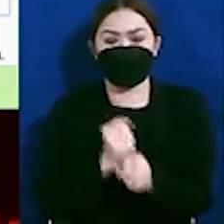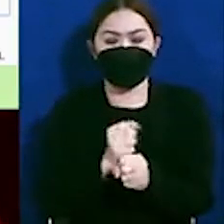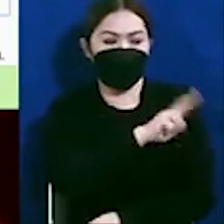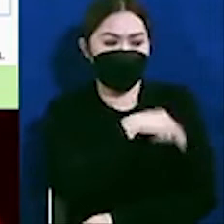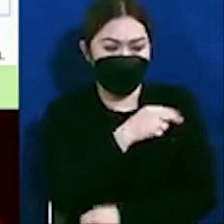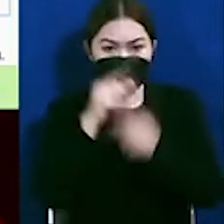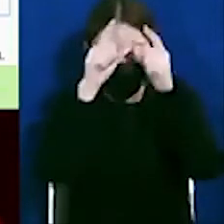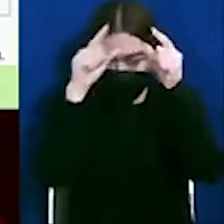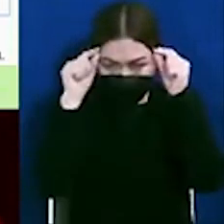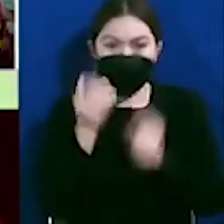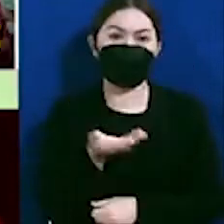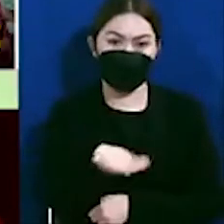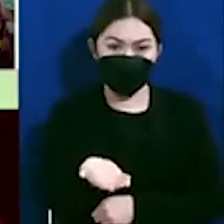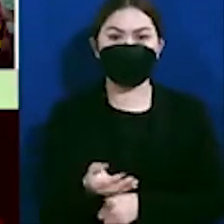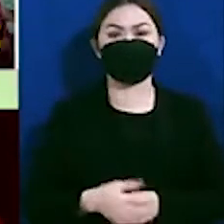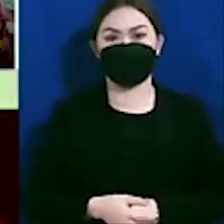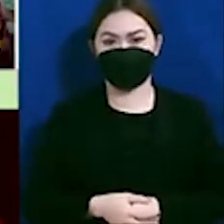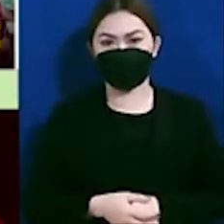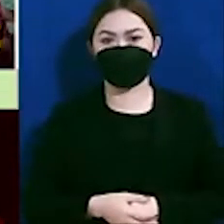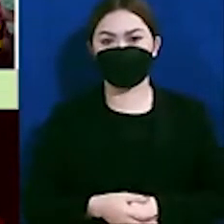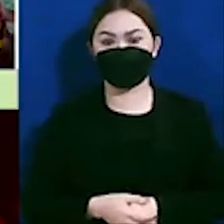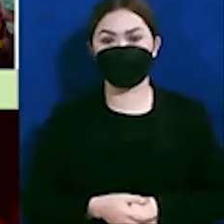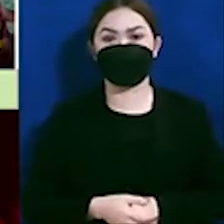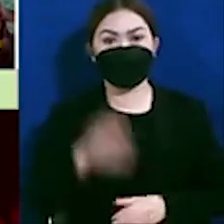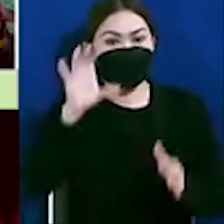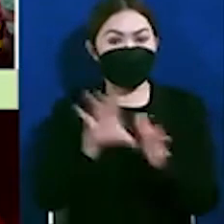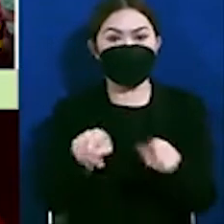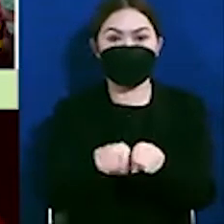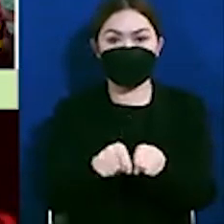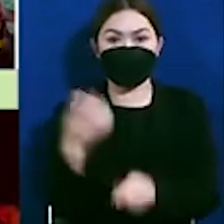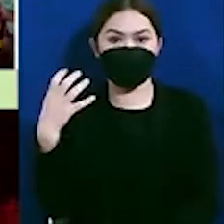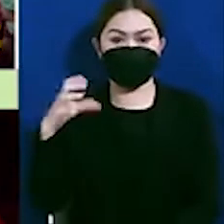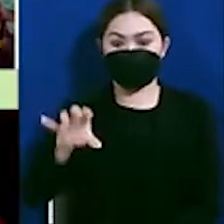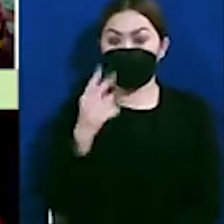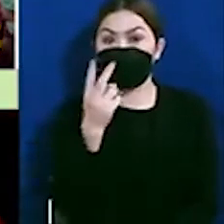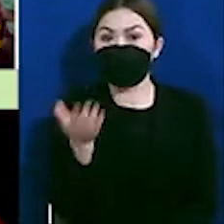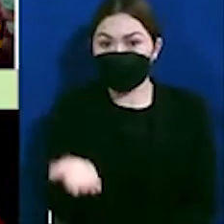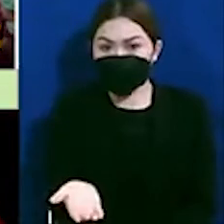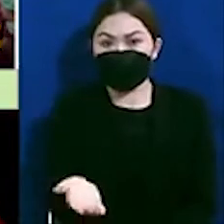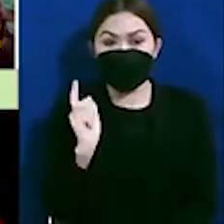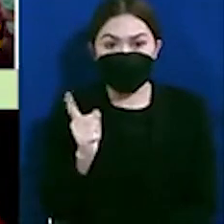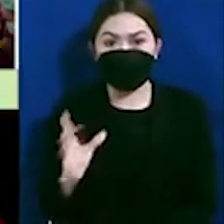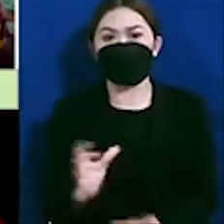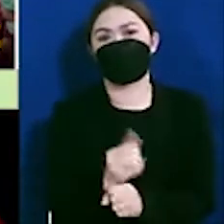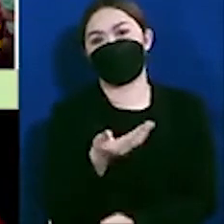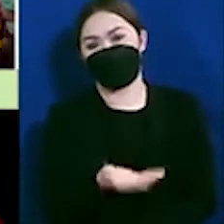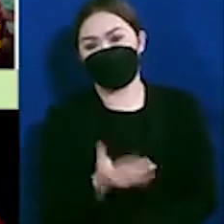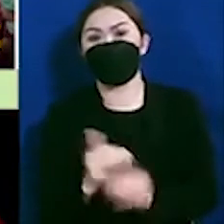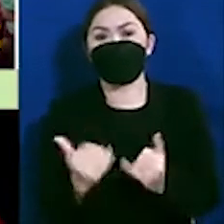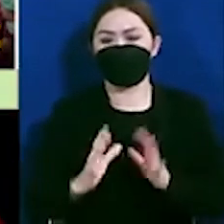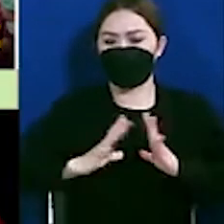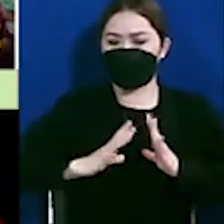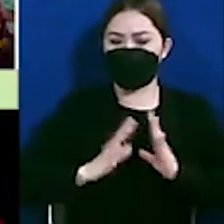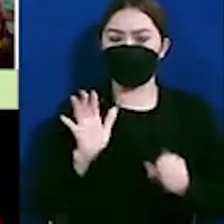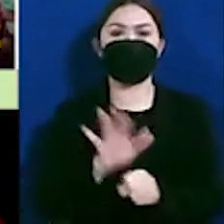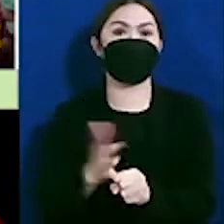จริงๆนะครับอยู่ตรงนี้ก็เป็นภาพที่ใช้เห็นนะครับว่าภาพจริงๆอย่างนี้ตอนนี้เตียงเองก็